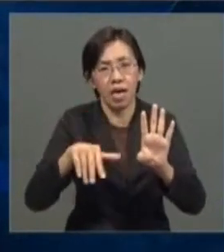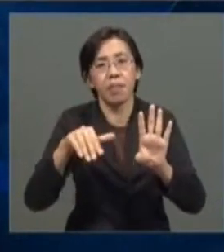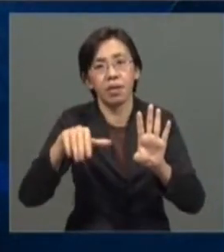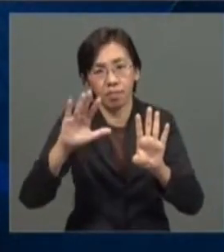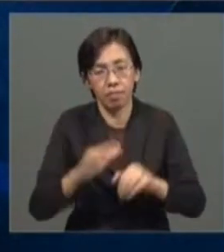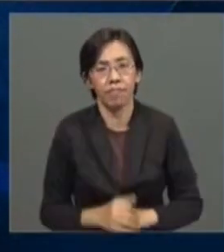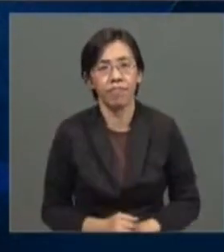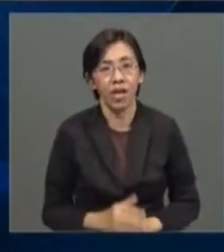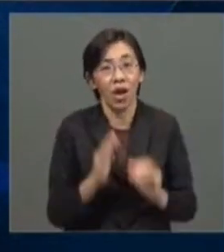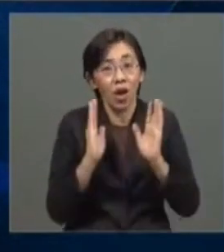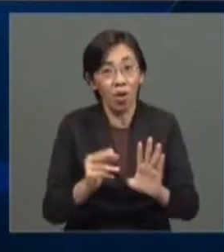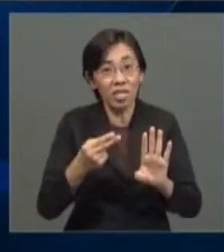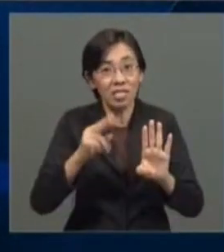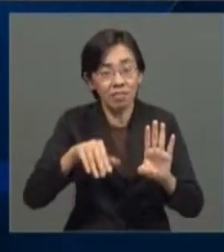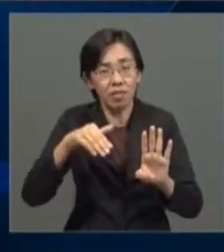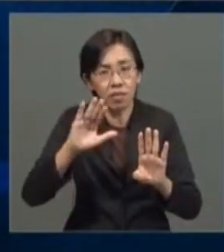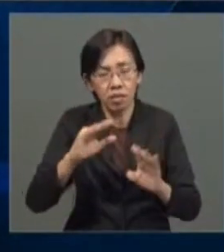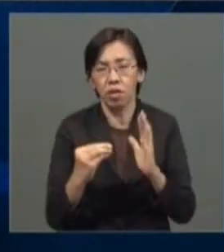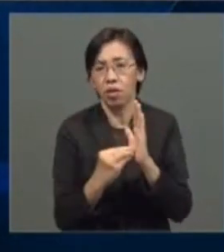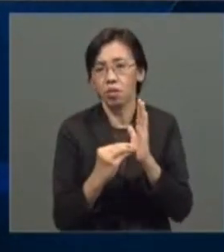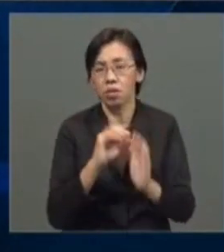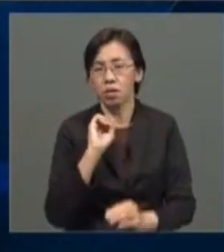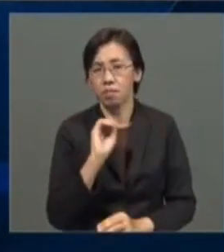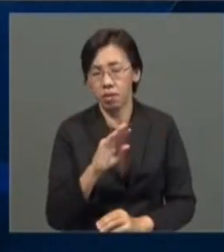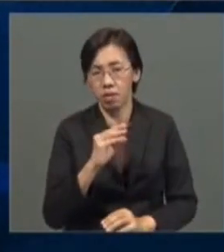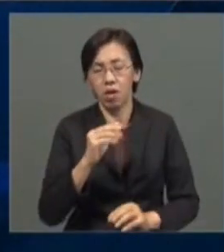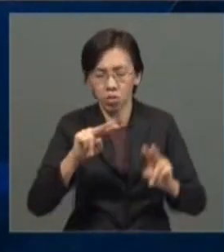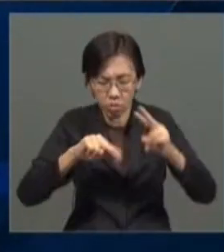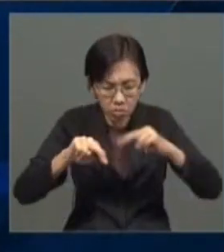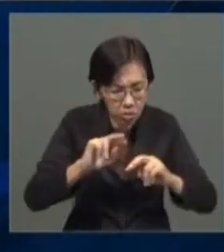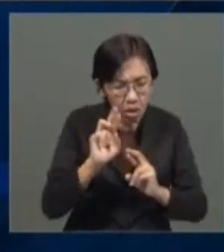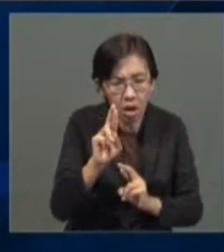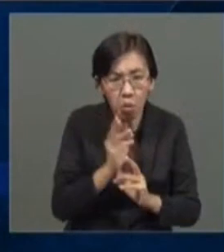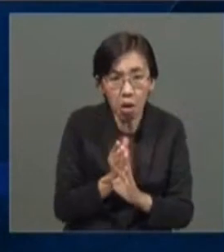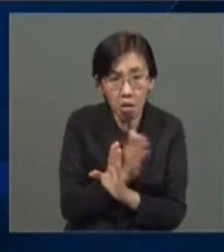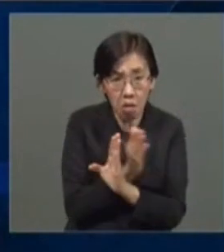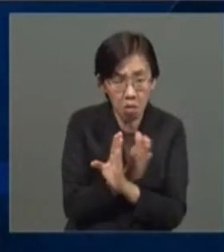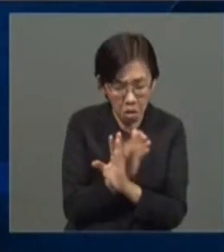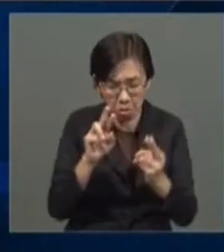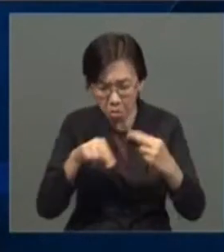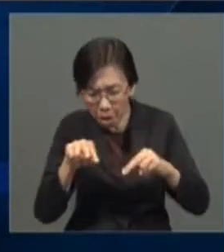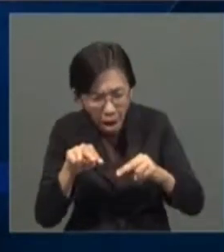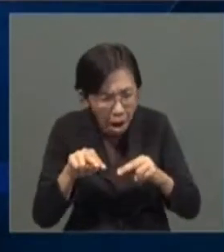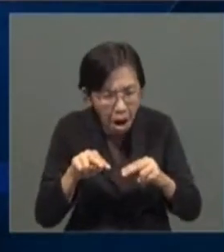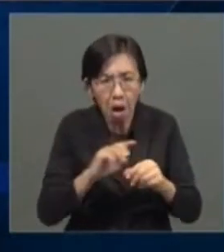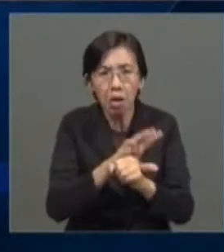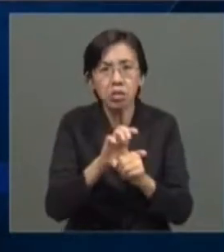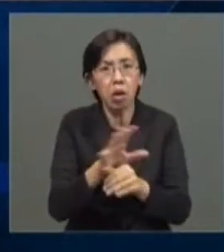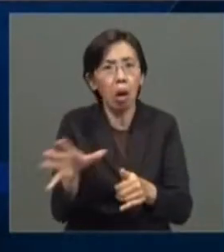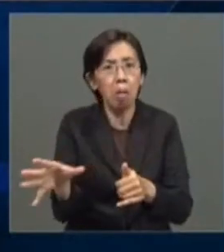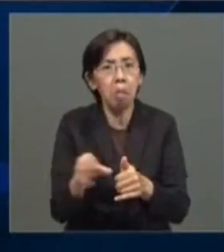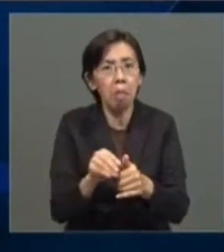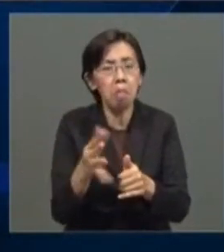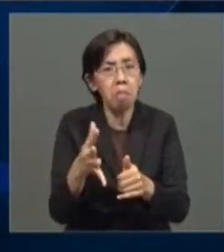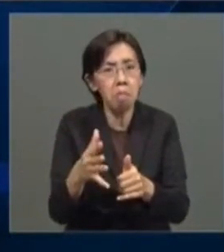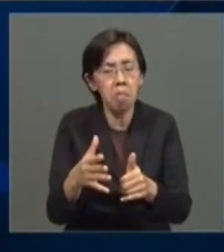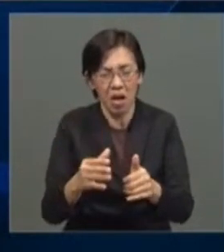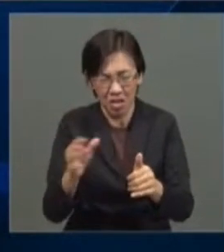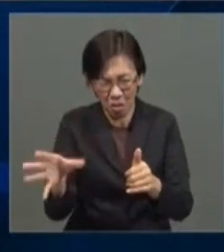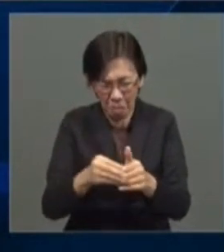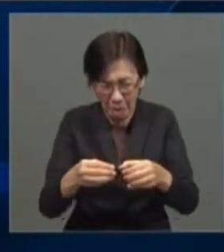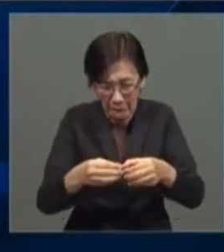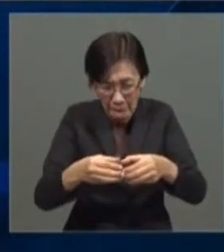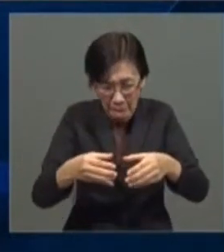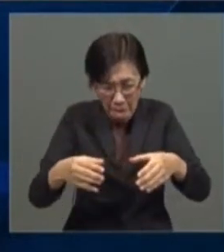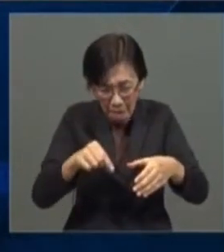คนและกทม.รายงานว่าในส่วนของการเฝ้าระวังก่อนหน้านี้เนี่ยไม่ได้พบการติดเชื้อที่เป็นกลุ่มก้อนใหญ่